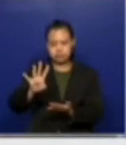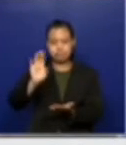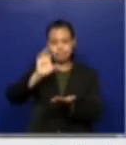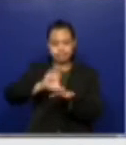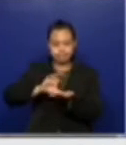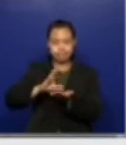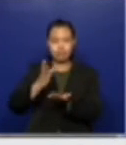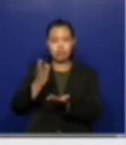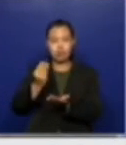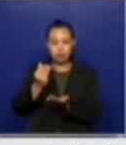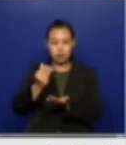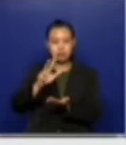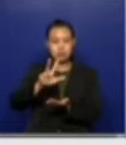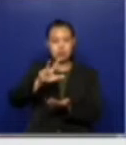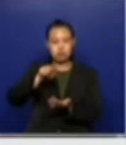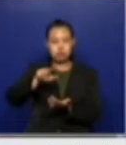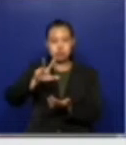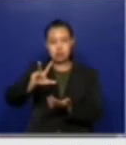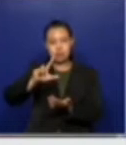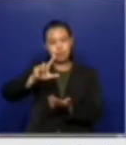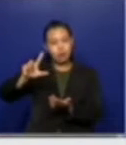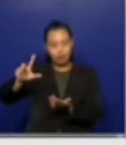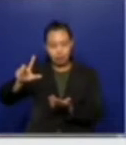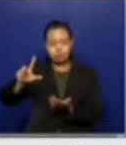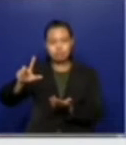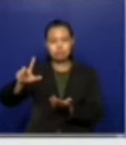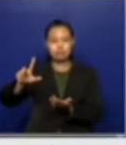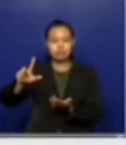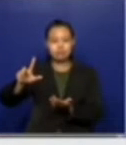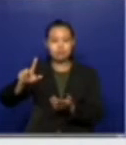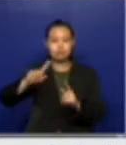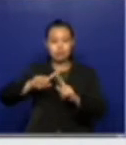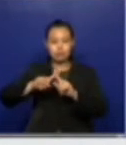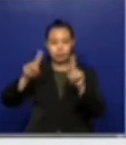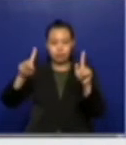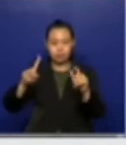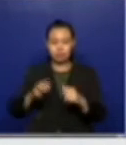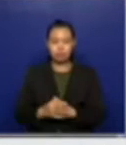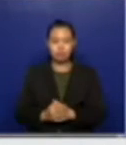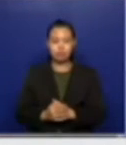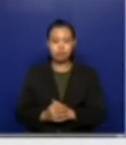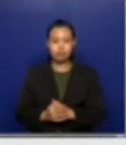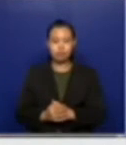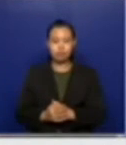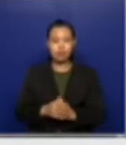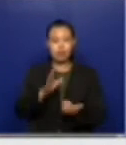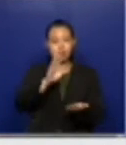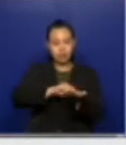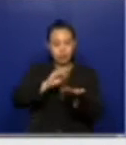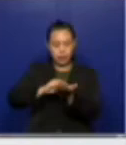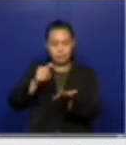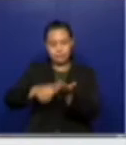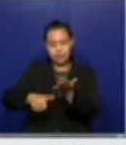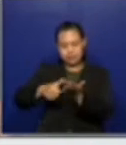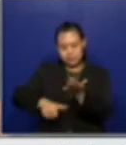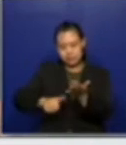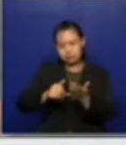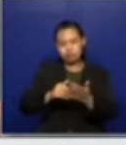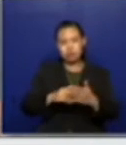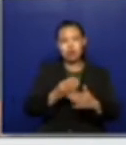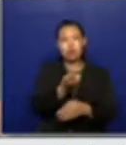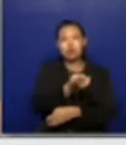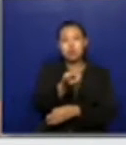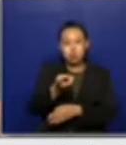ว้ 3.3 ล้านล้านแต่คาดว่าจัดเก็บภาษีได้ต่ำกว่าเป้า